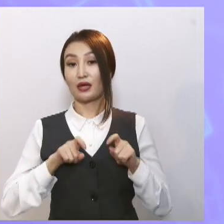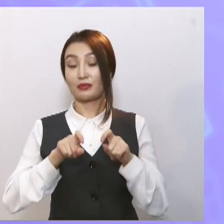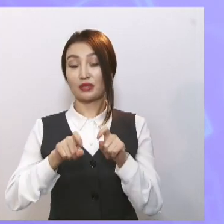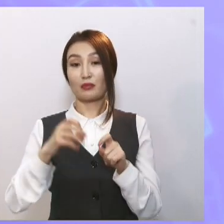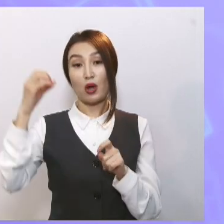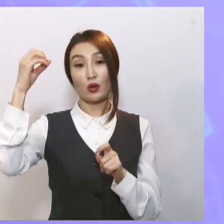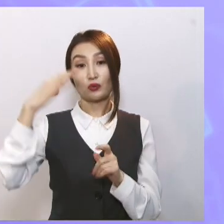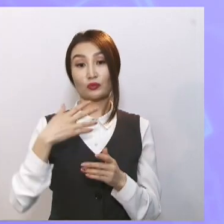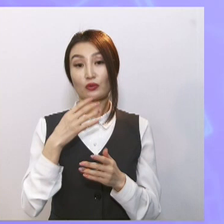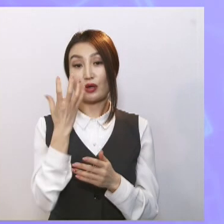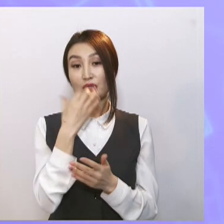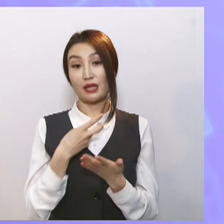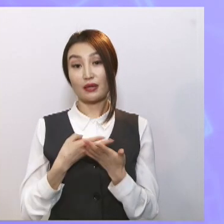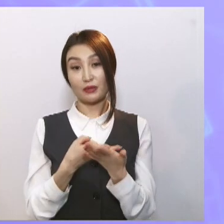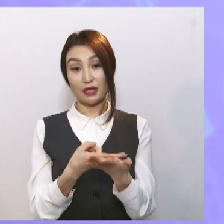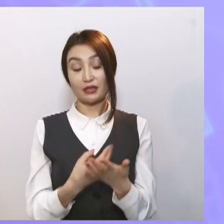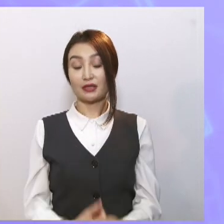күнгө жылынып жатышты.